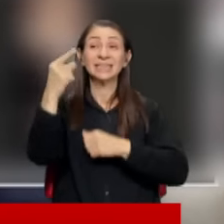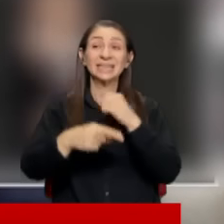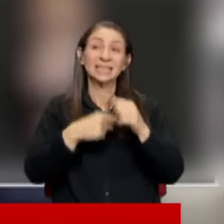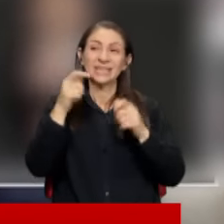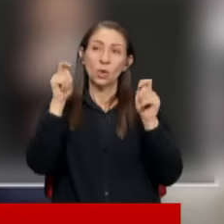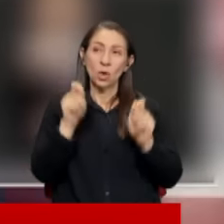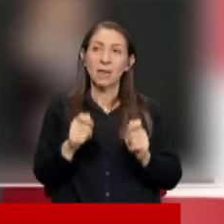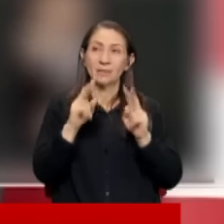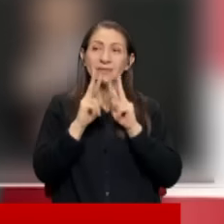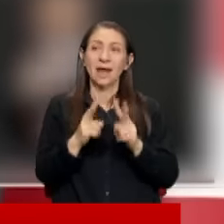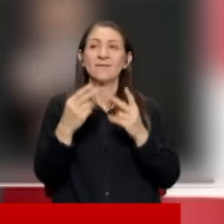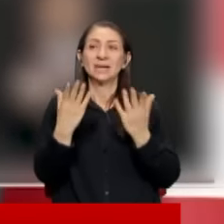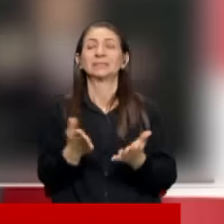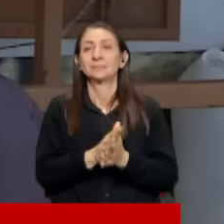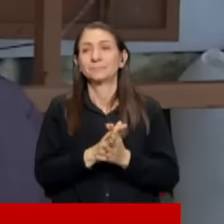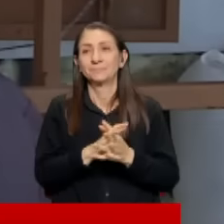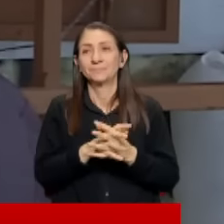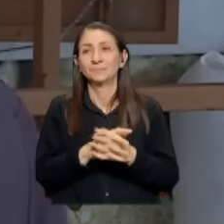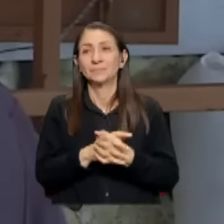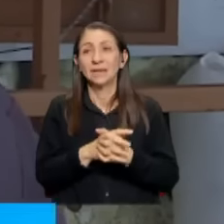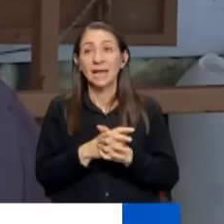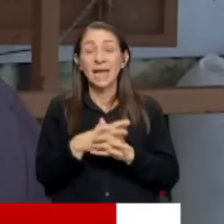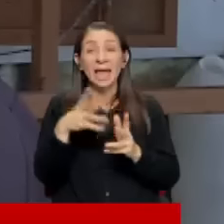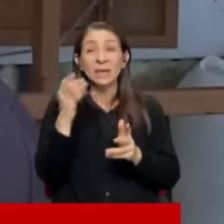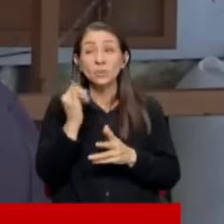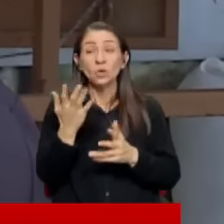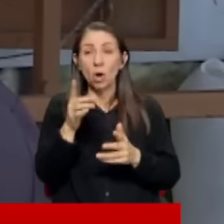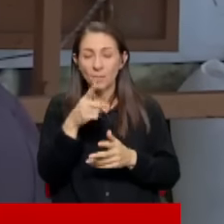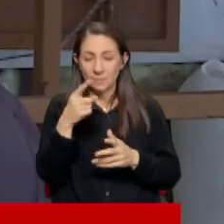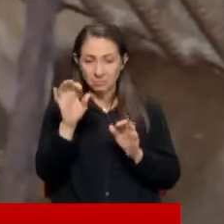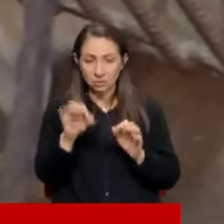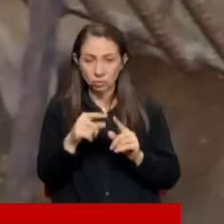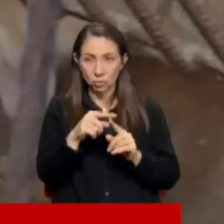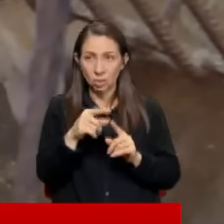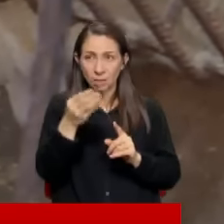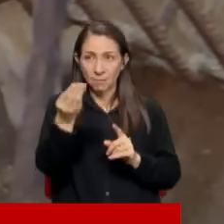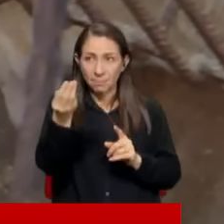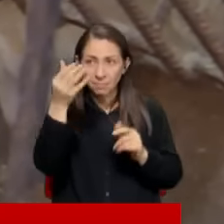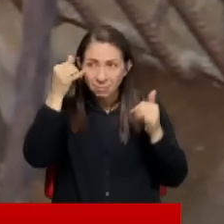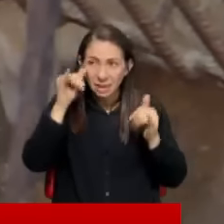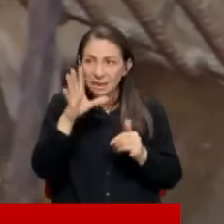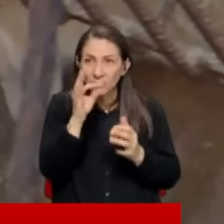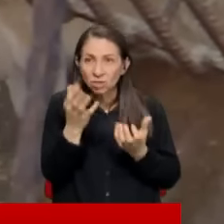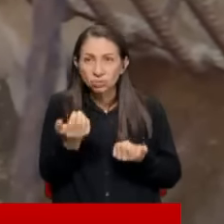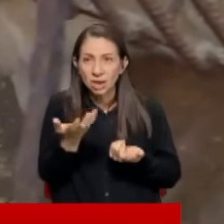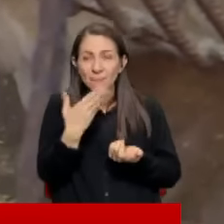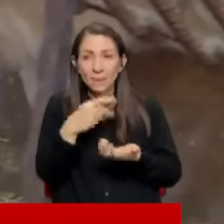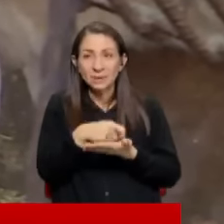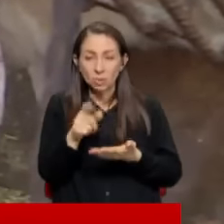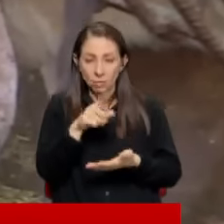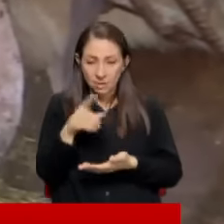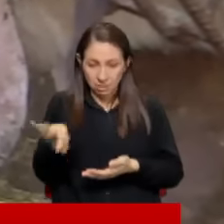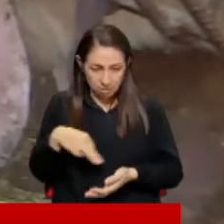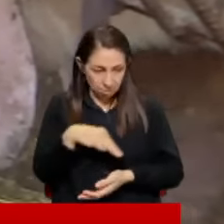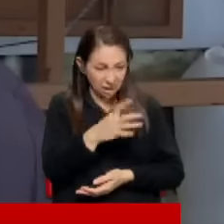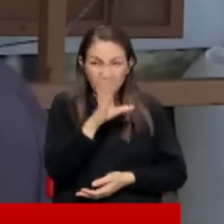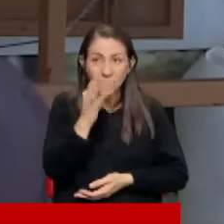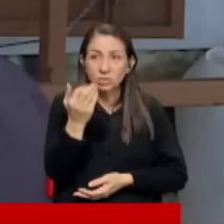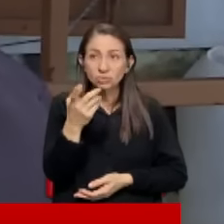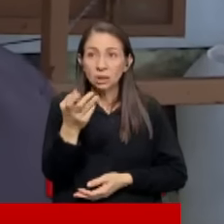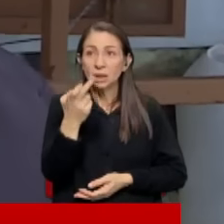emekliler yılı olarak ilan ediyoruz. En küçük yanı 10 bin liradan başlıyor ya. Kim alacak bunu soruyorum yani. Emekli maaşım 10 bin lira ben. Kim alacak